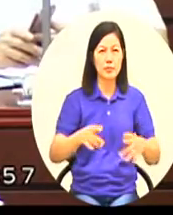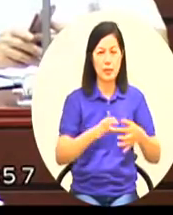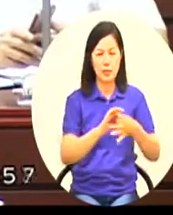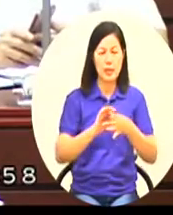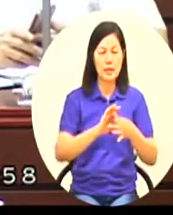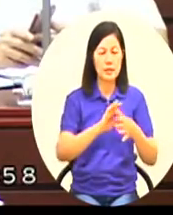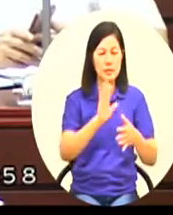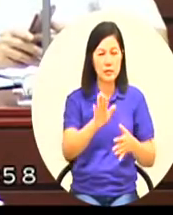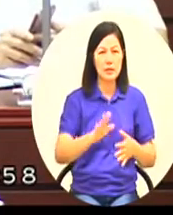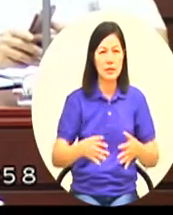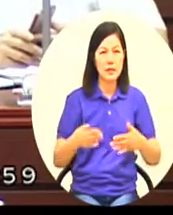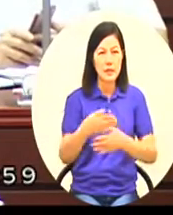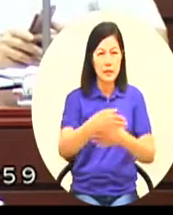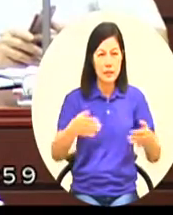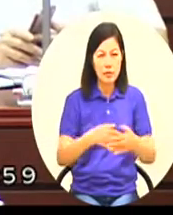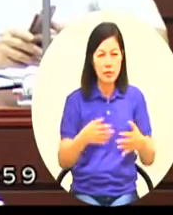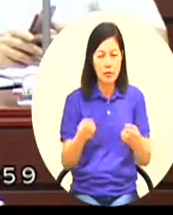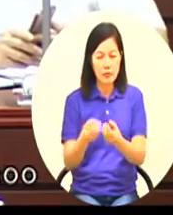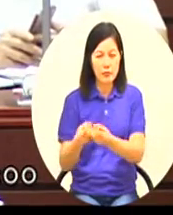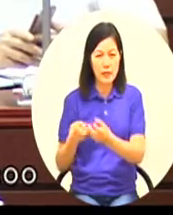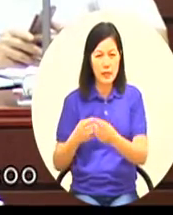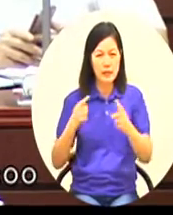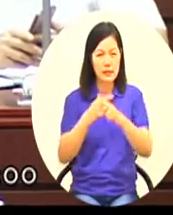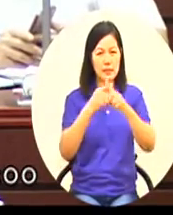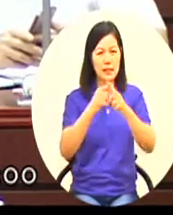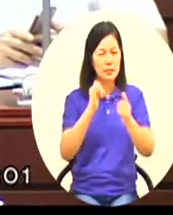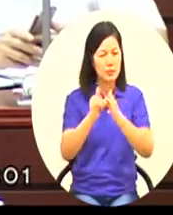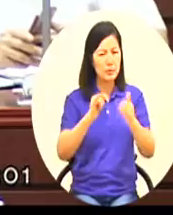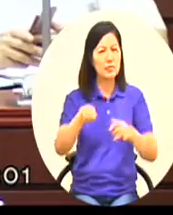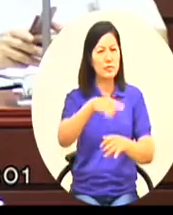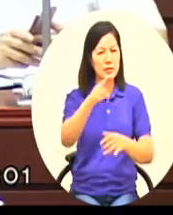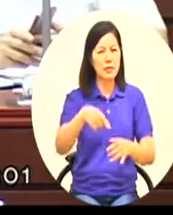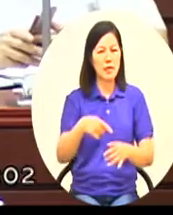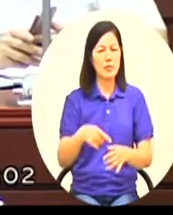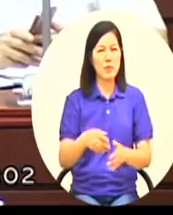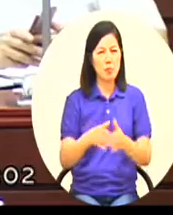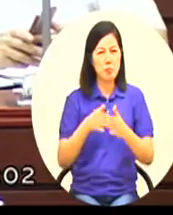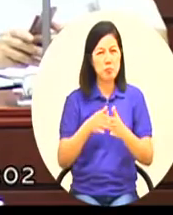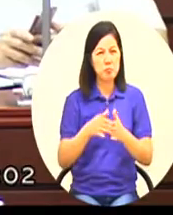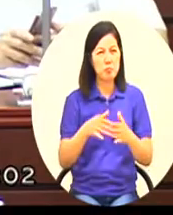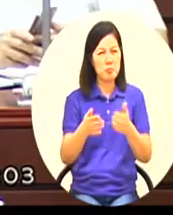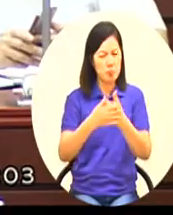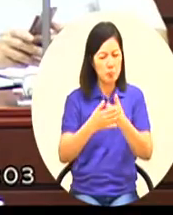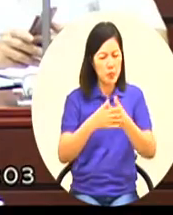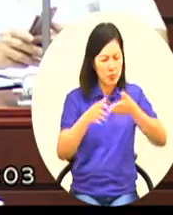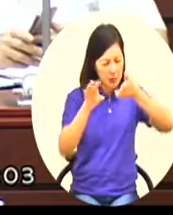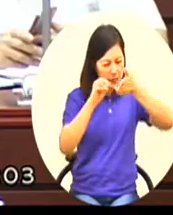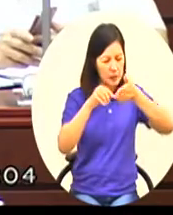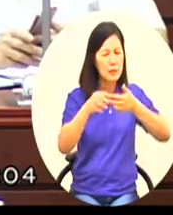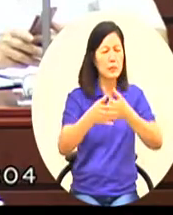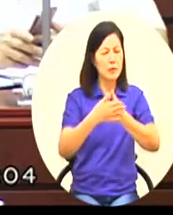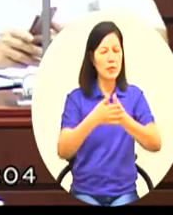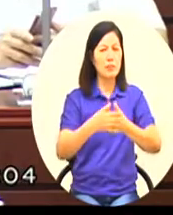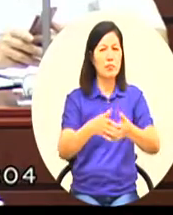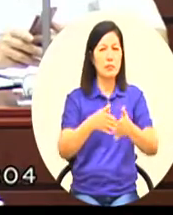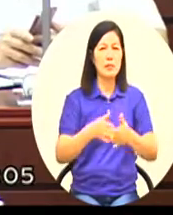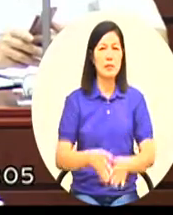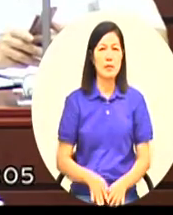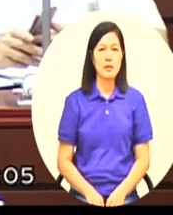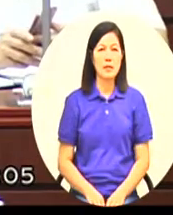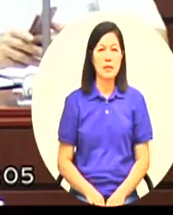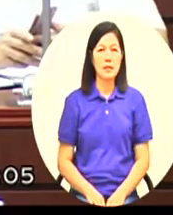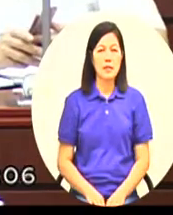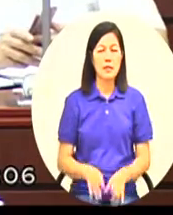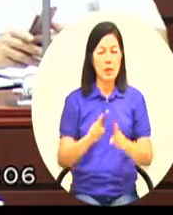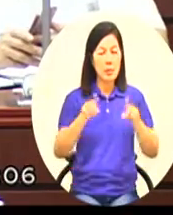一些事故的一些争议，民众都很需要有监督系统的一个辅助来做鉴定。啊，其实我们平